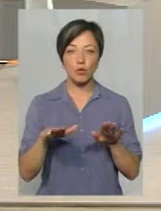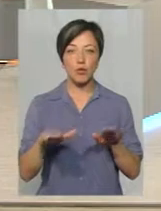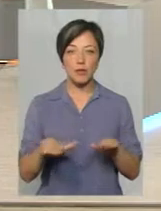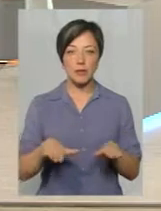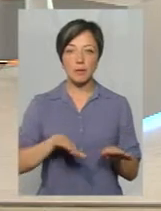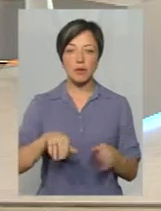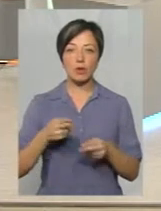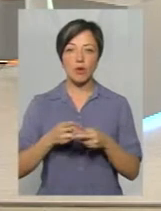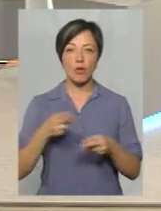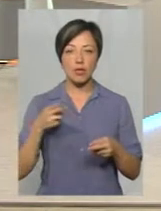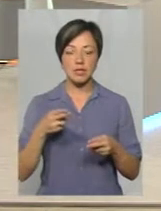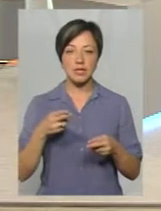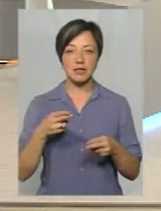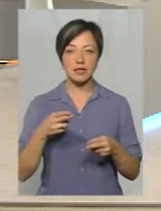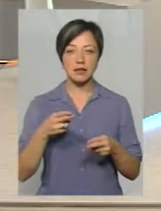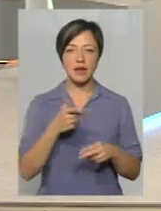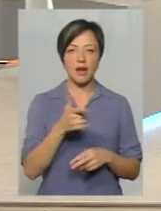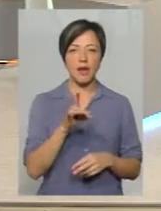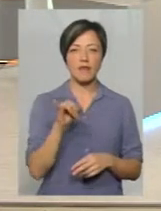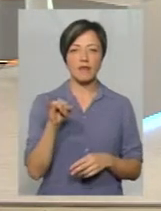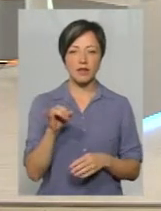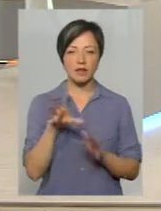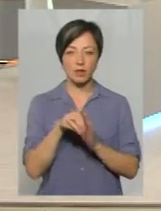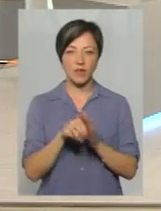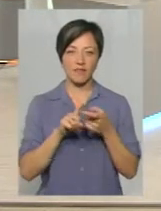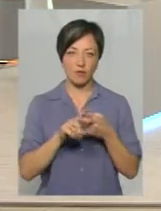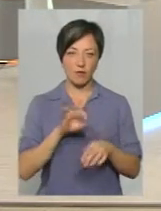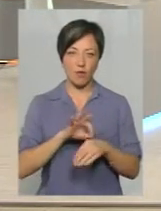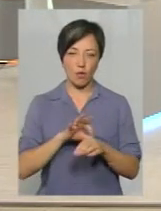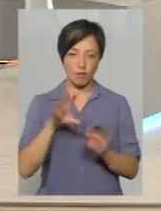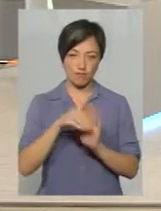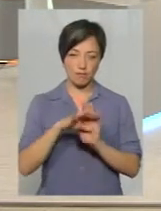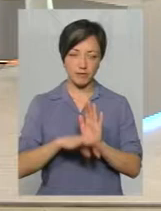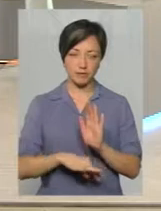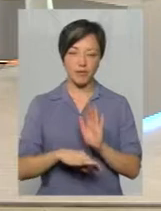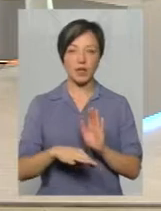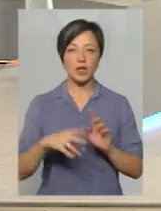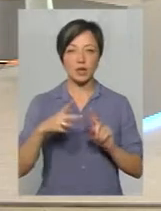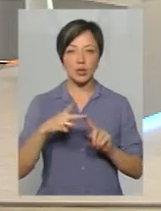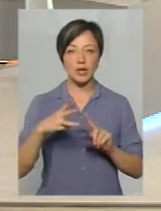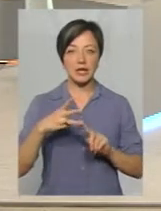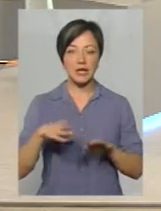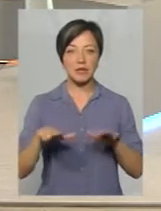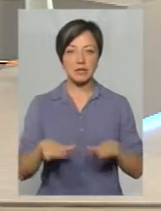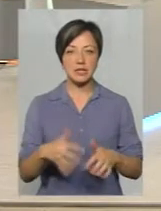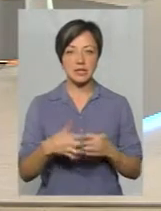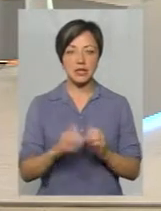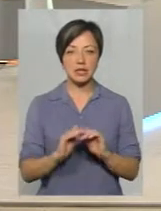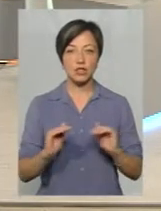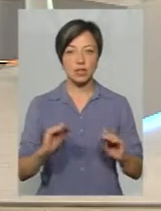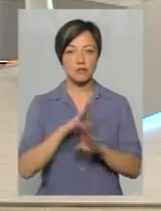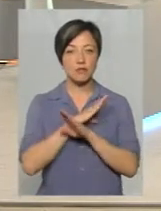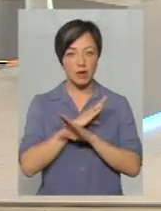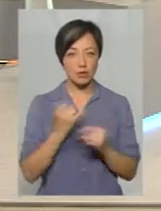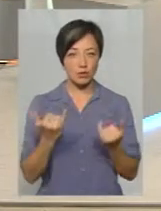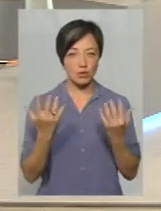після гострих респіраторних захворювань в структурі інфекційних хвороб. Це друге-третє місце серед дитячої смертності